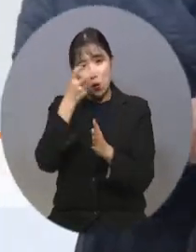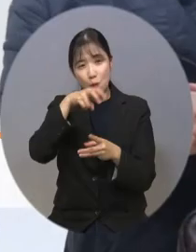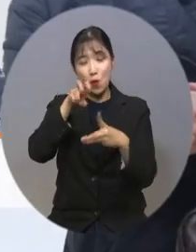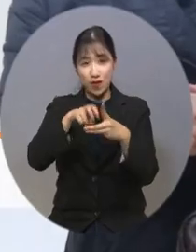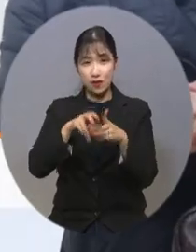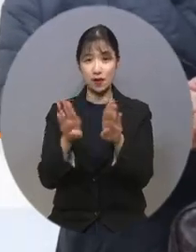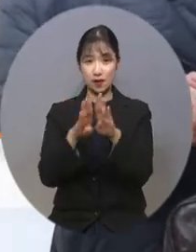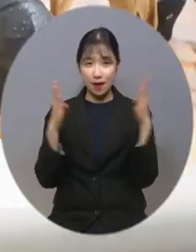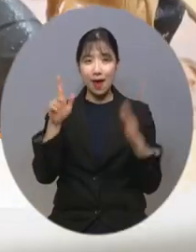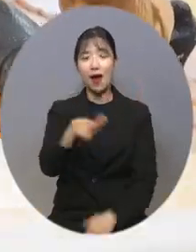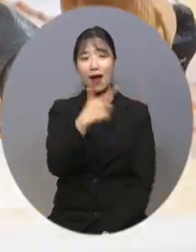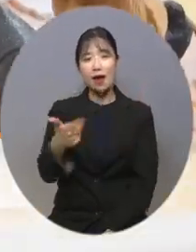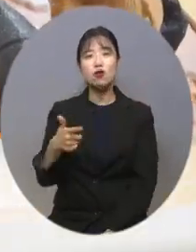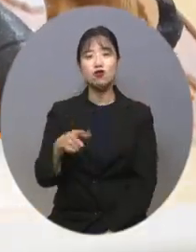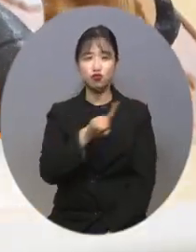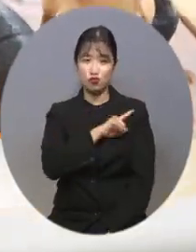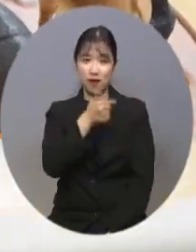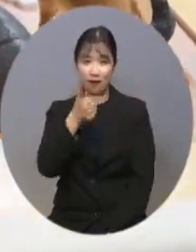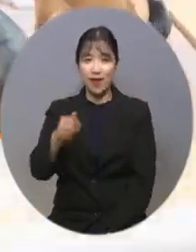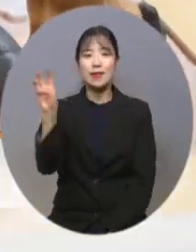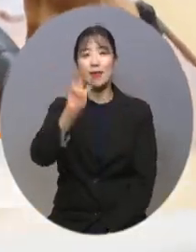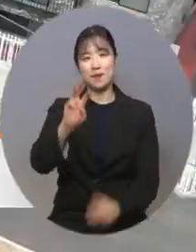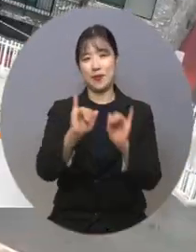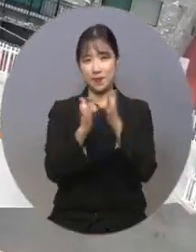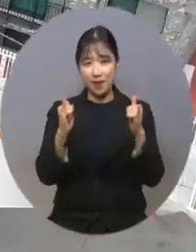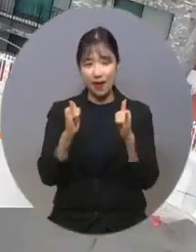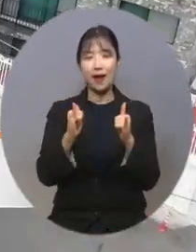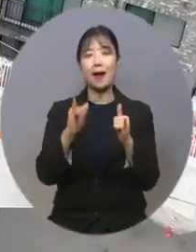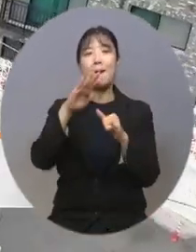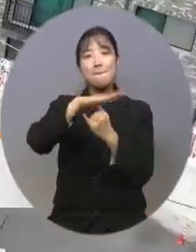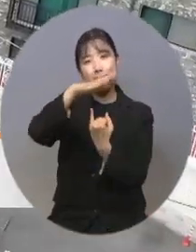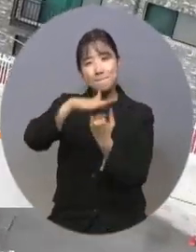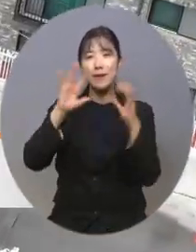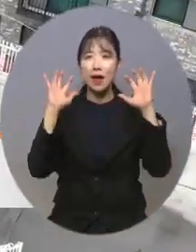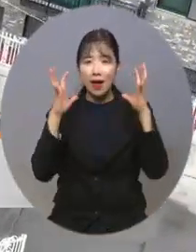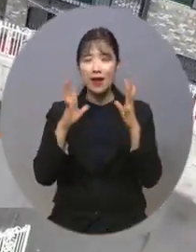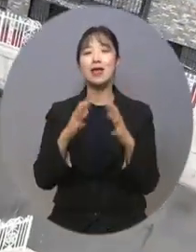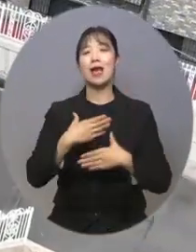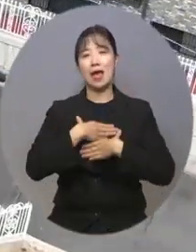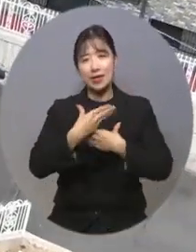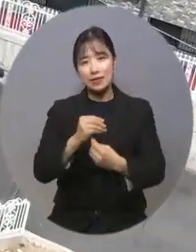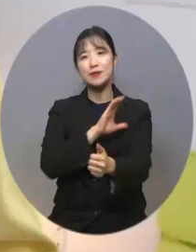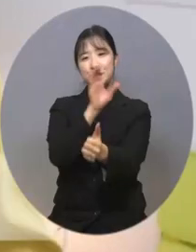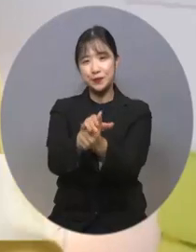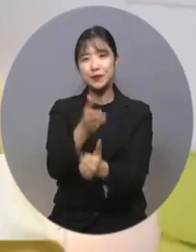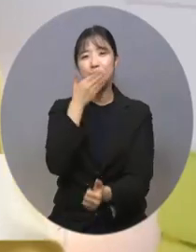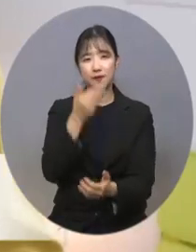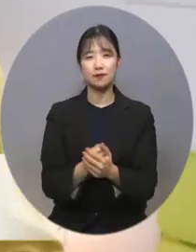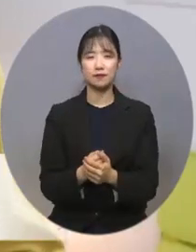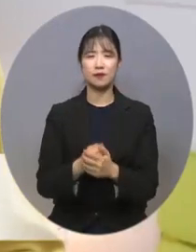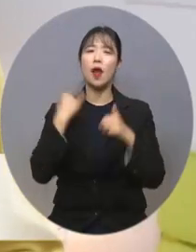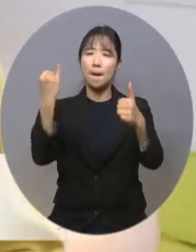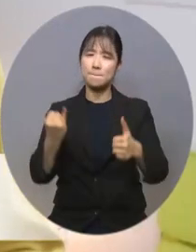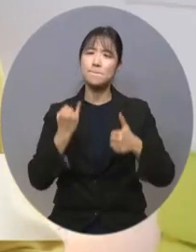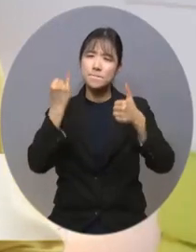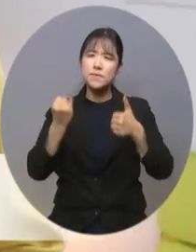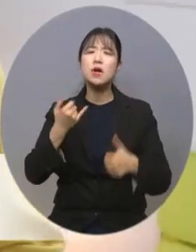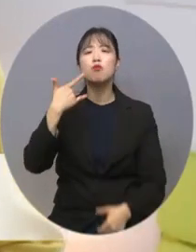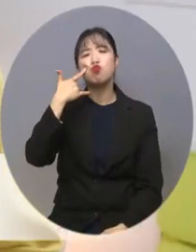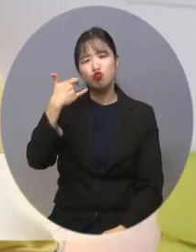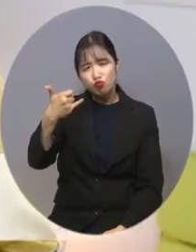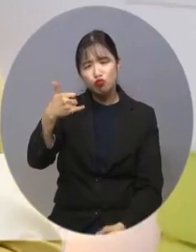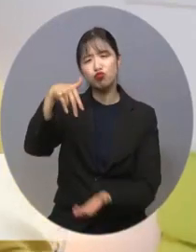개소로 1일 최대 30명의 영유아들을 안심하고 맡길 수 있게 되었습니다. 맞벌이를 하는 부모님들 같은